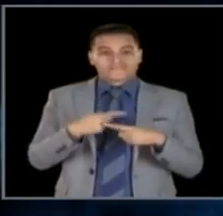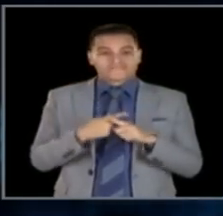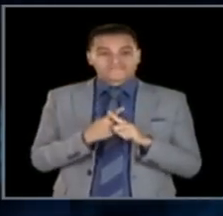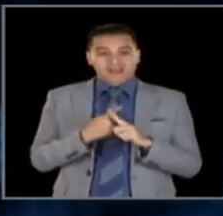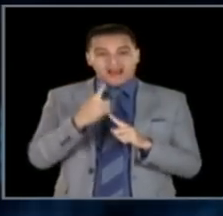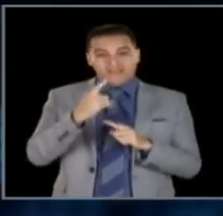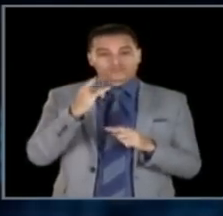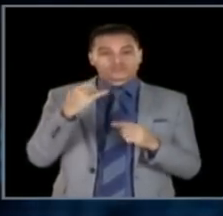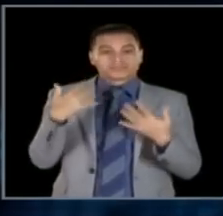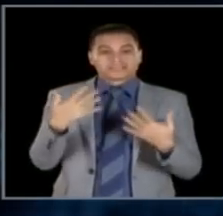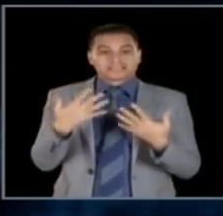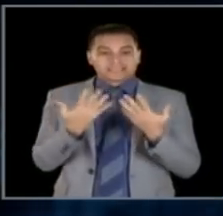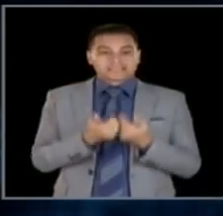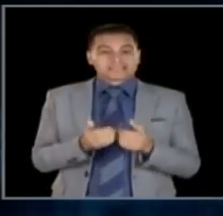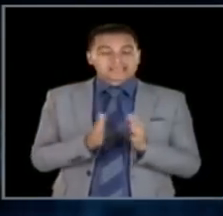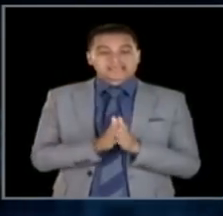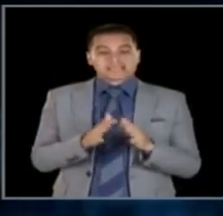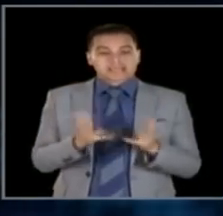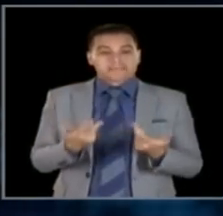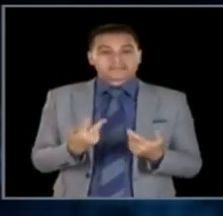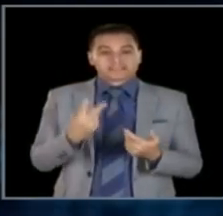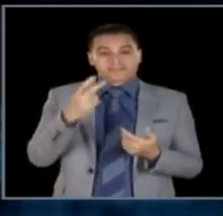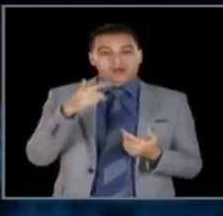ب 1500 جنيه بما يساوي